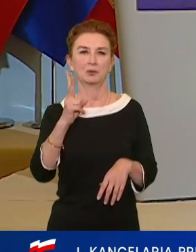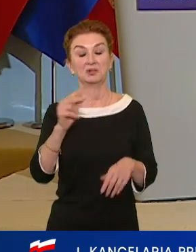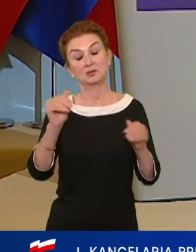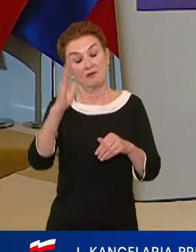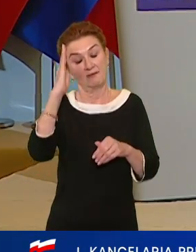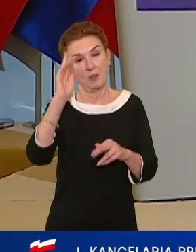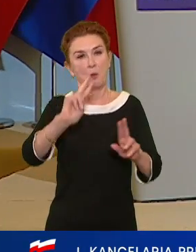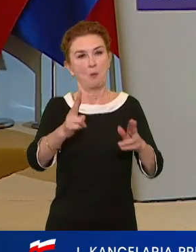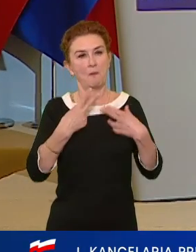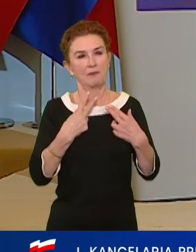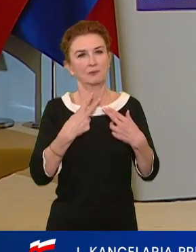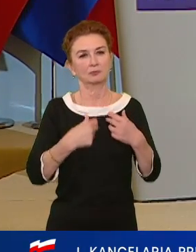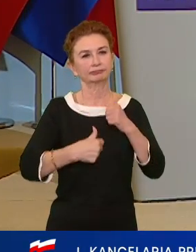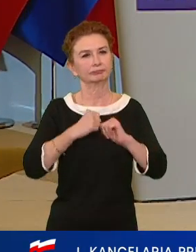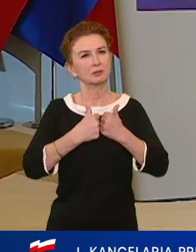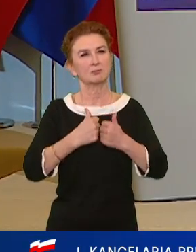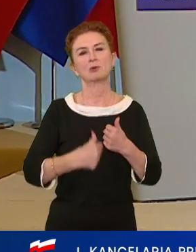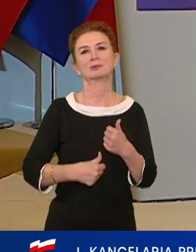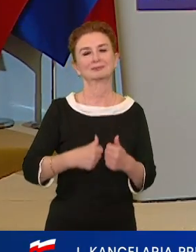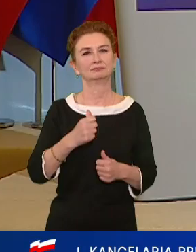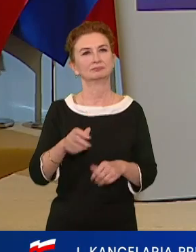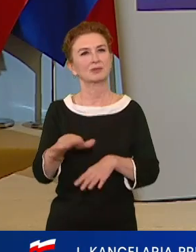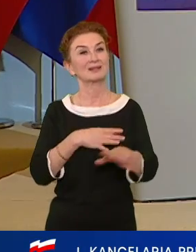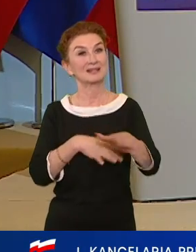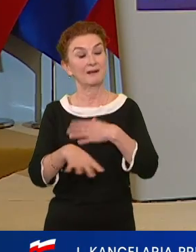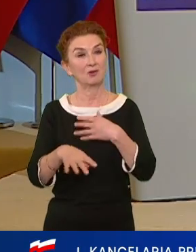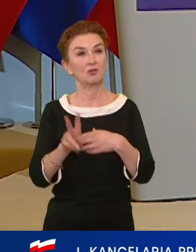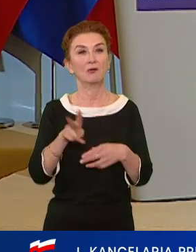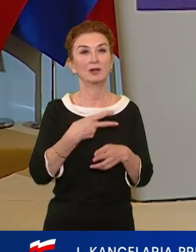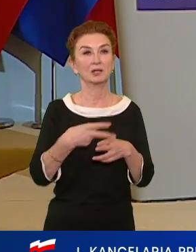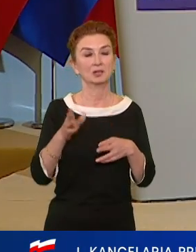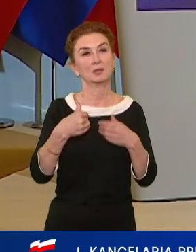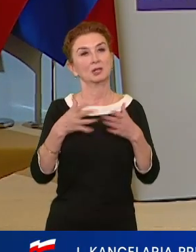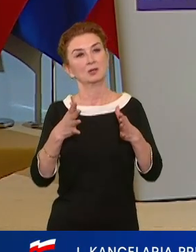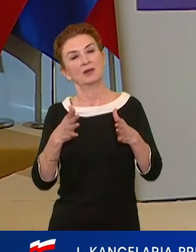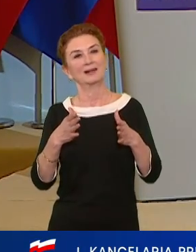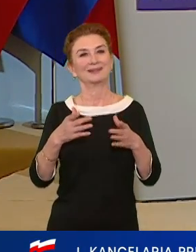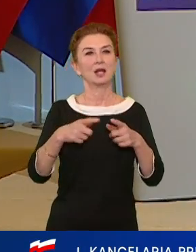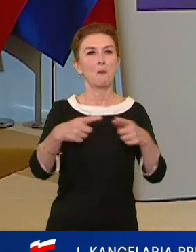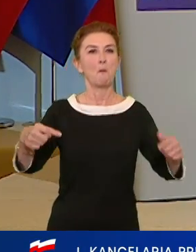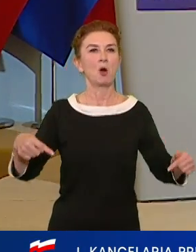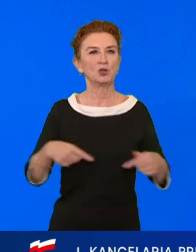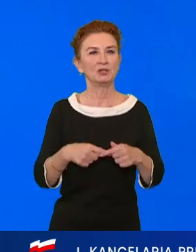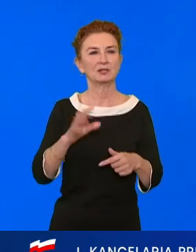przykład do rozgrywek ekstraklasy kiedy można się spodziewać otwarcie sporu rekreacyjnego na przykład olejków